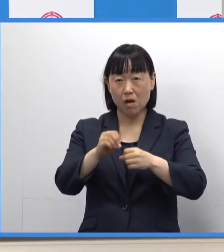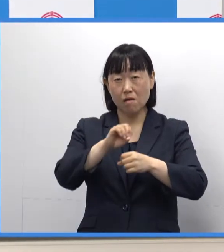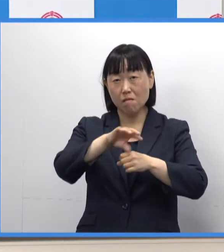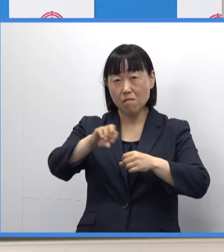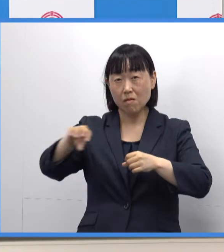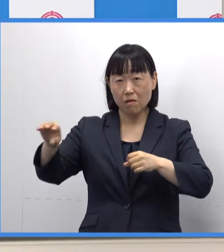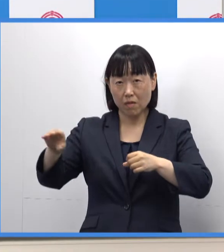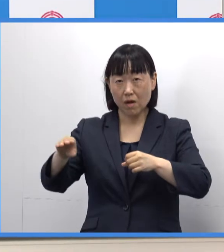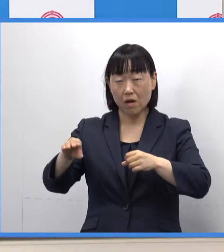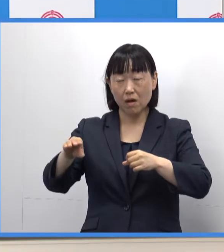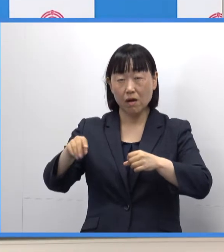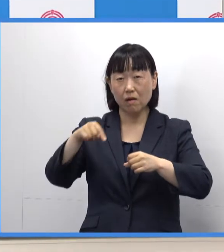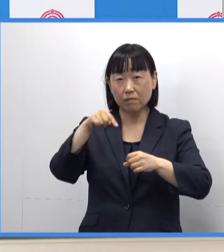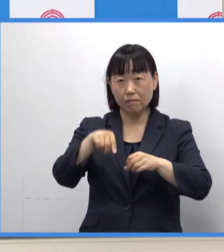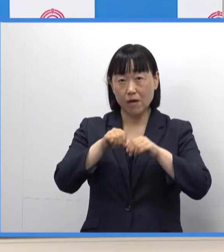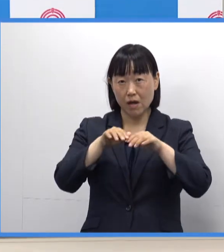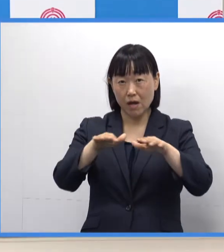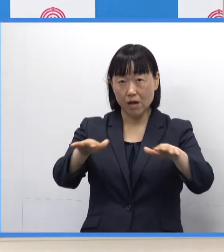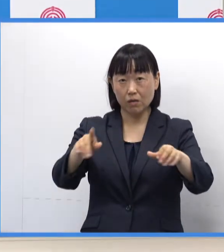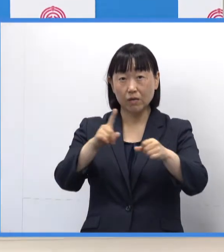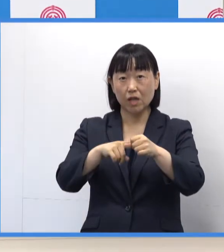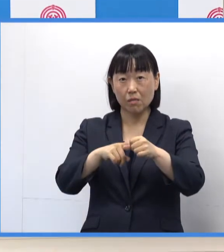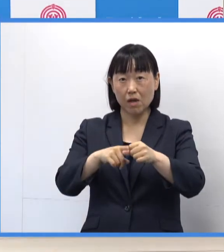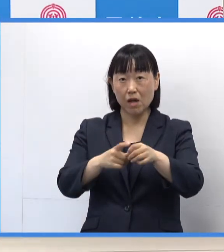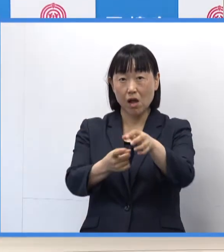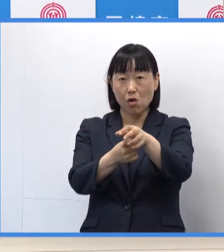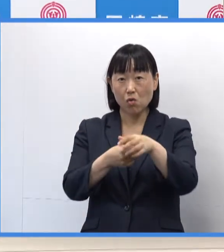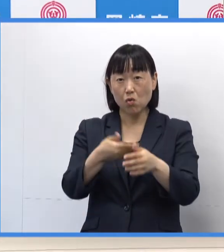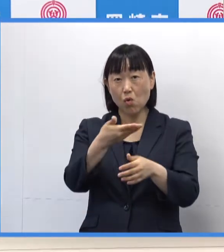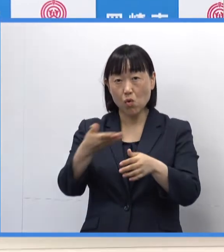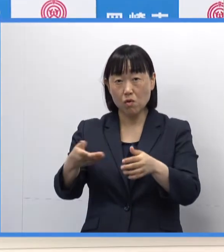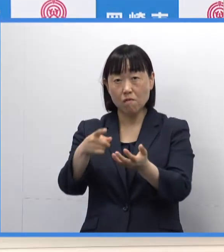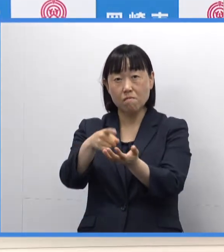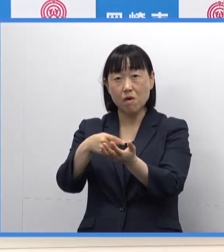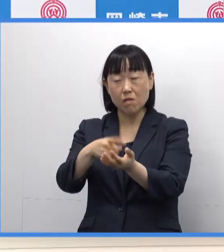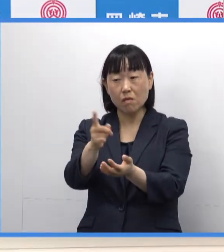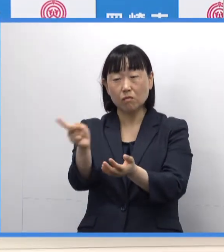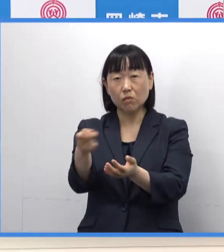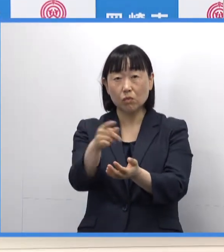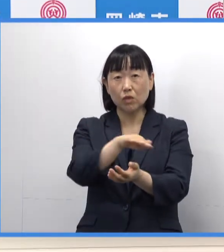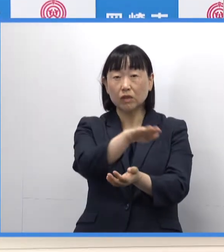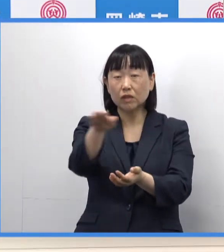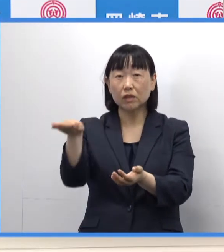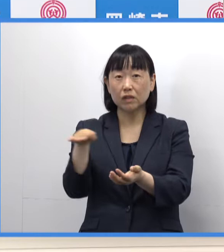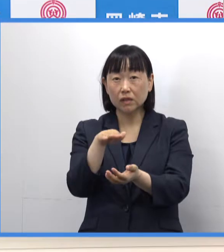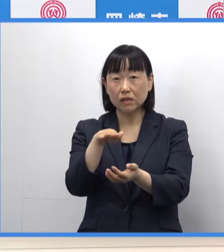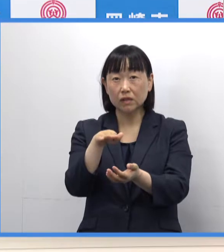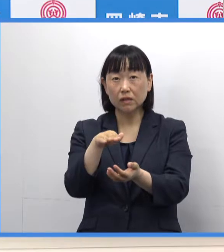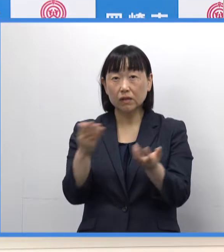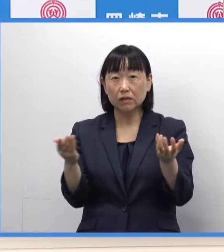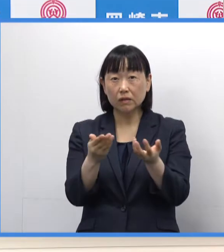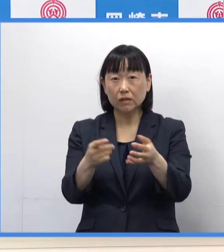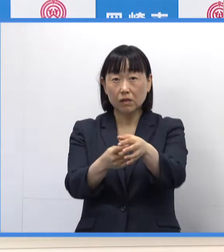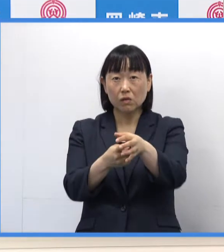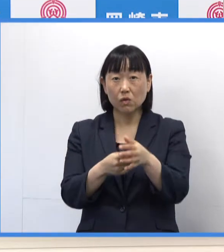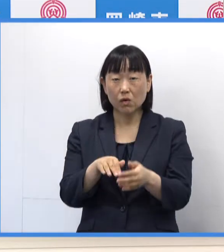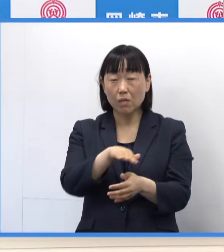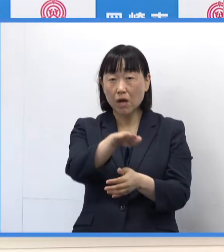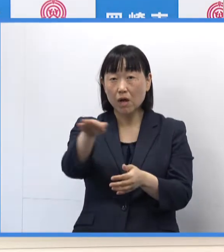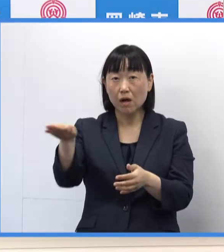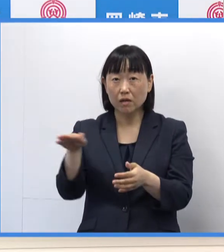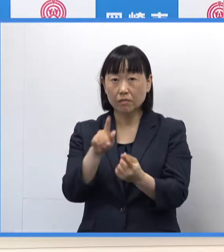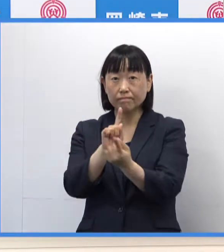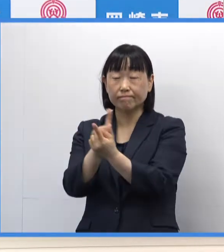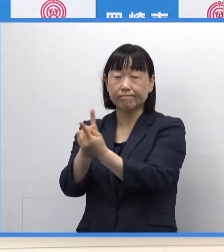工大規模漏水の影響により、農業用水の供給不足が生じた地域で営農される市内の農家